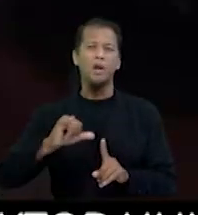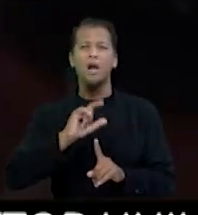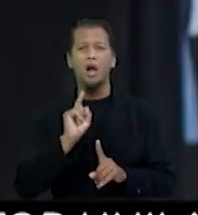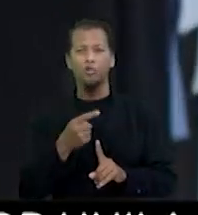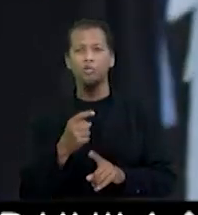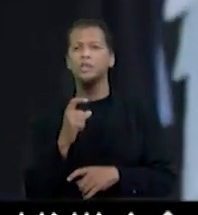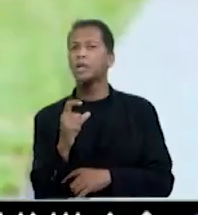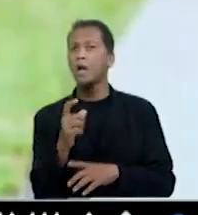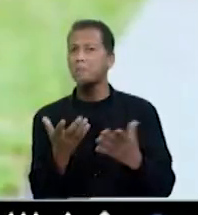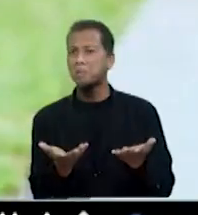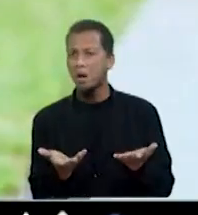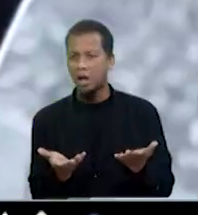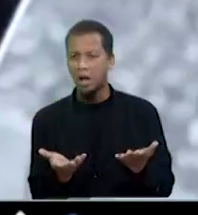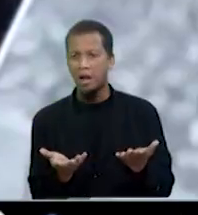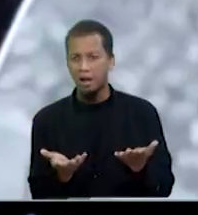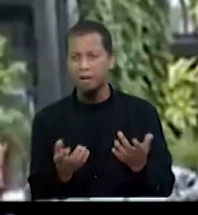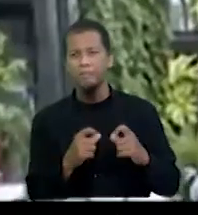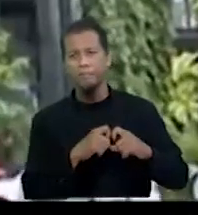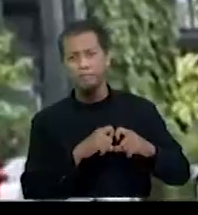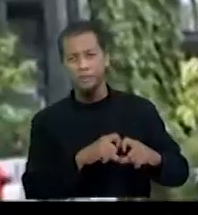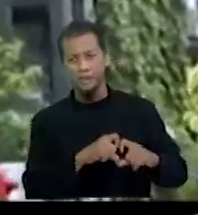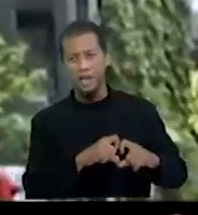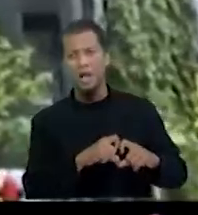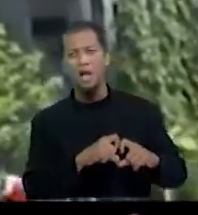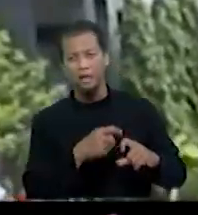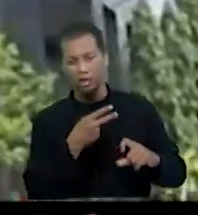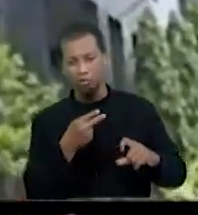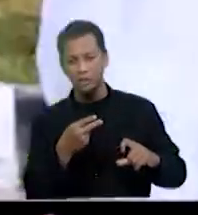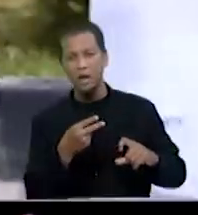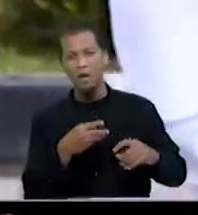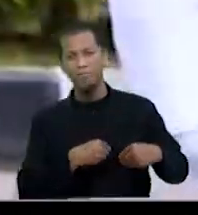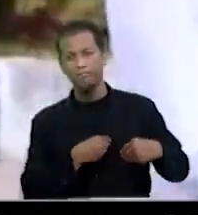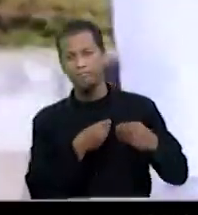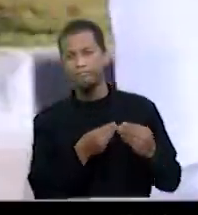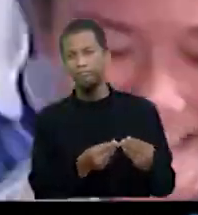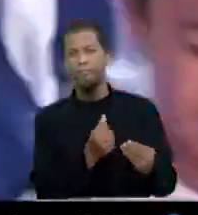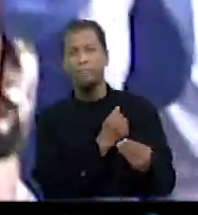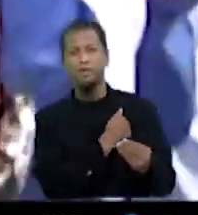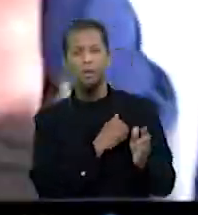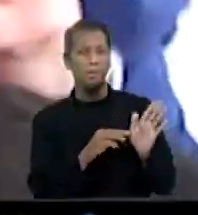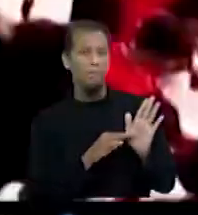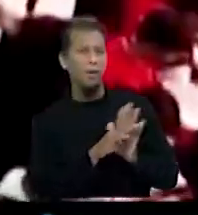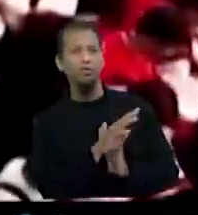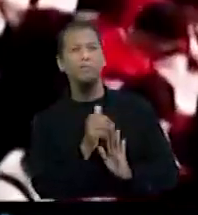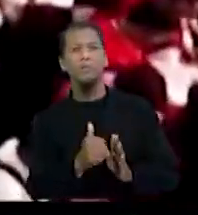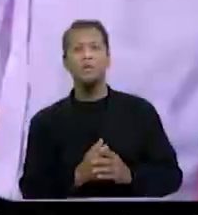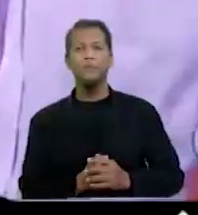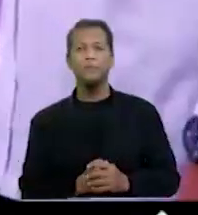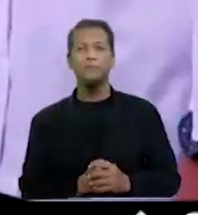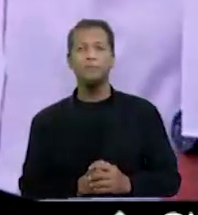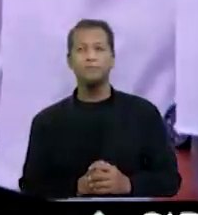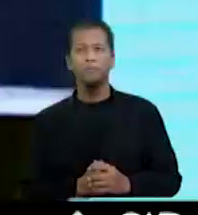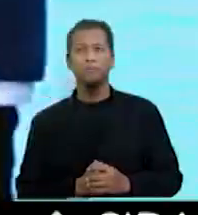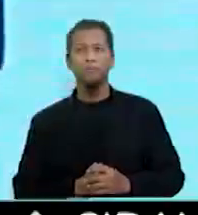rasa cinta tanah air dan turut memberikan kontribusi positif bagi kemajuan bangsa dan negara. Tim Liputan iNews melaporkan.